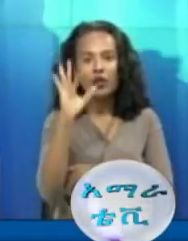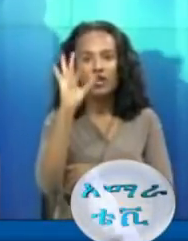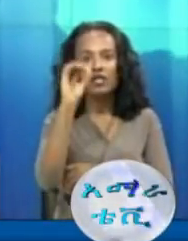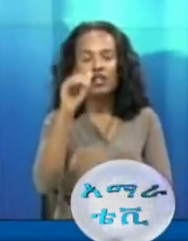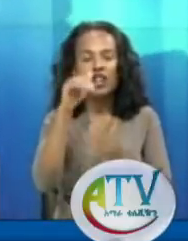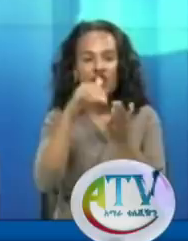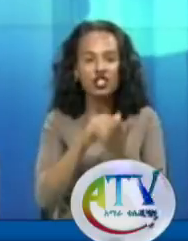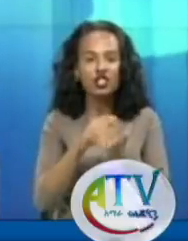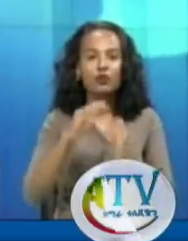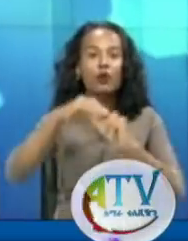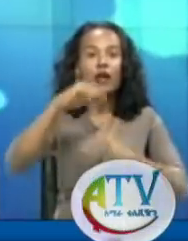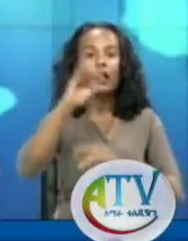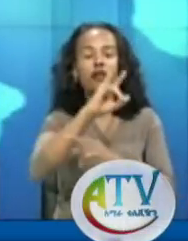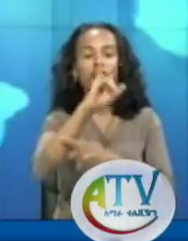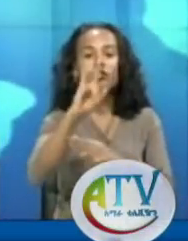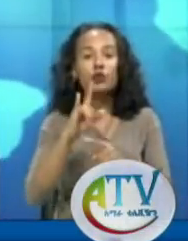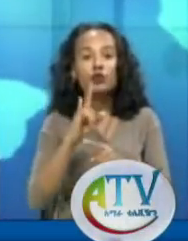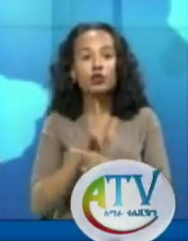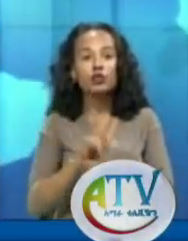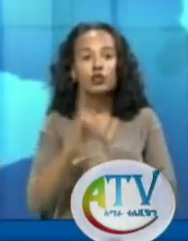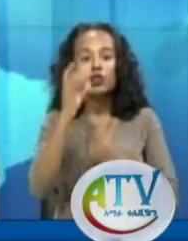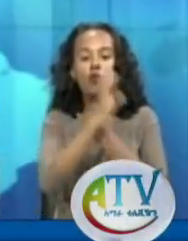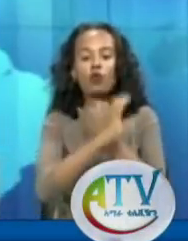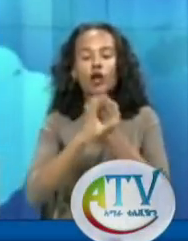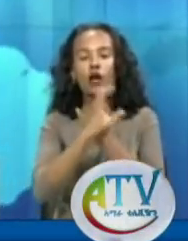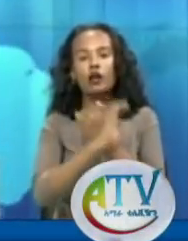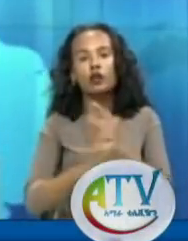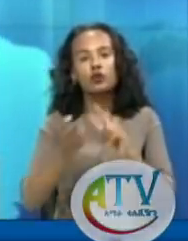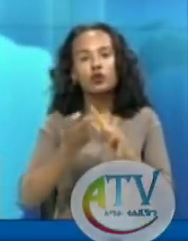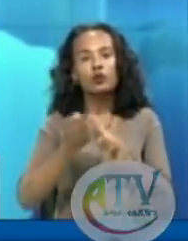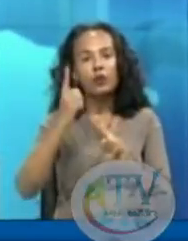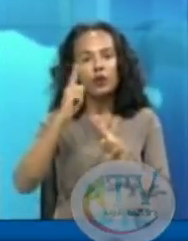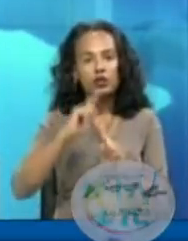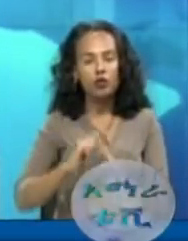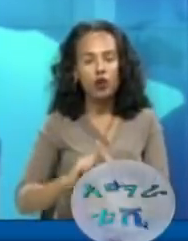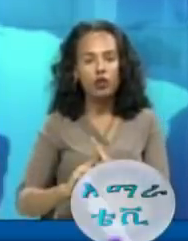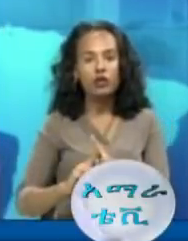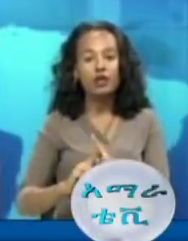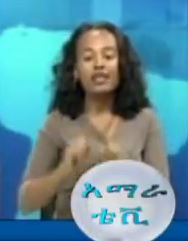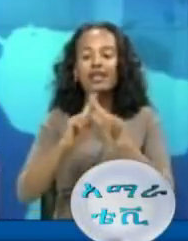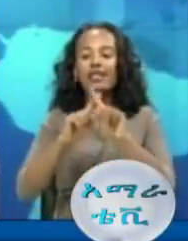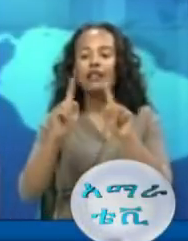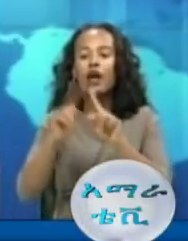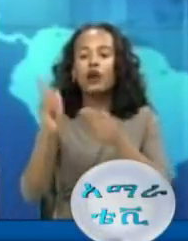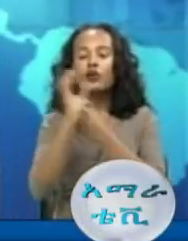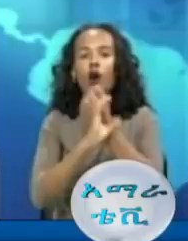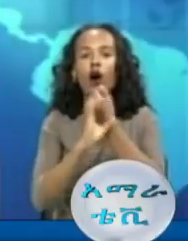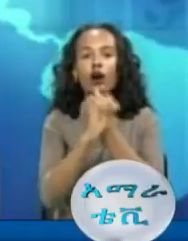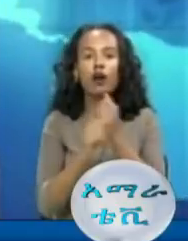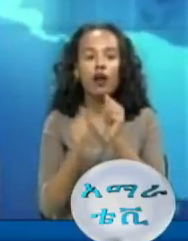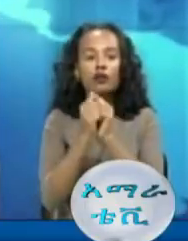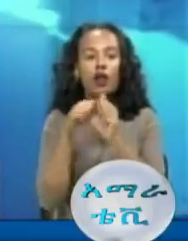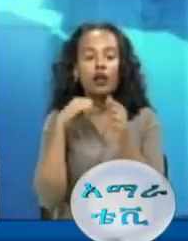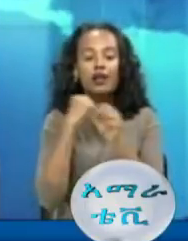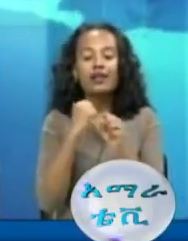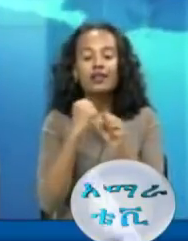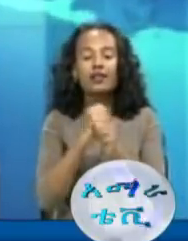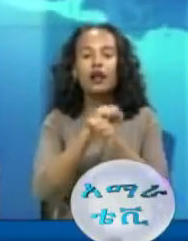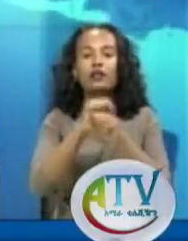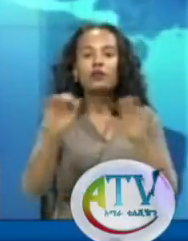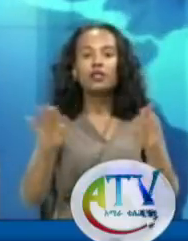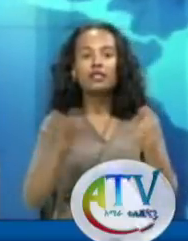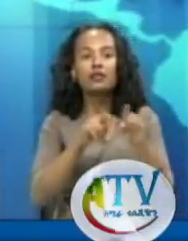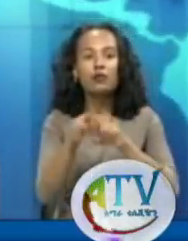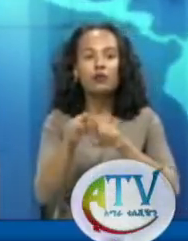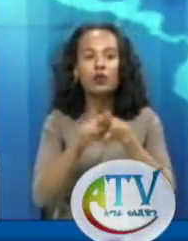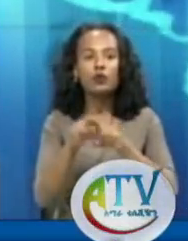ከ90,000 በላይ ዜጎቻችን ወደ ሀገራቸው ተመልሰዋል። ከተለያዩ ሀገራት ጋር የስራ ስምሪት